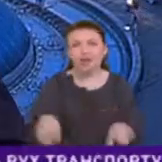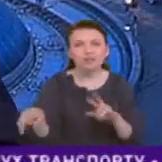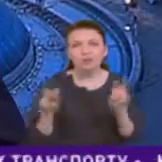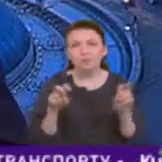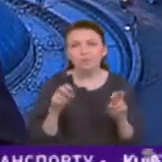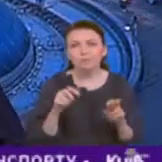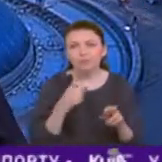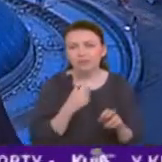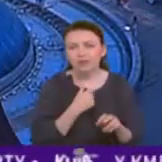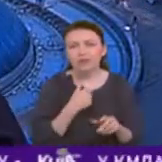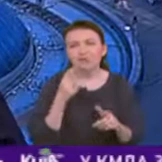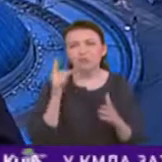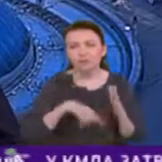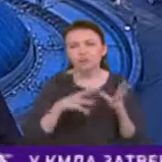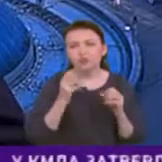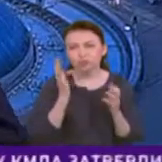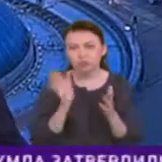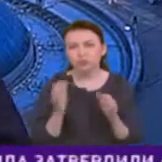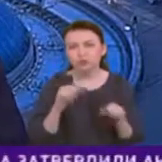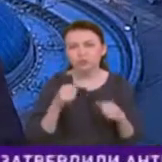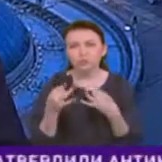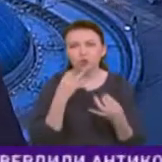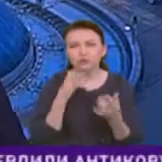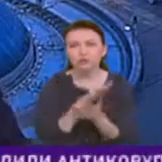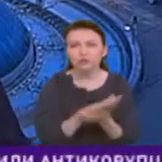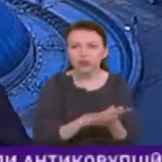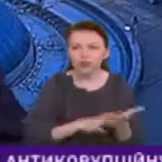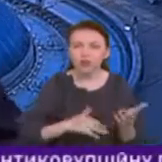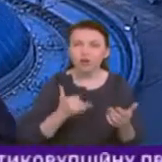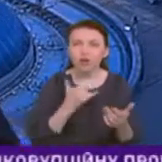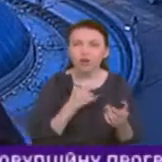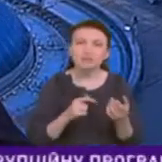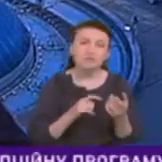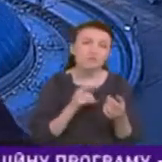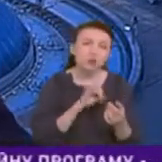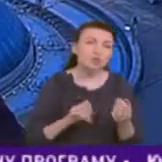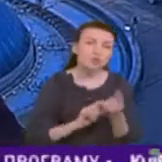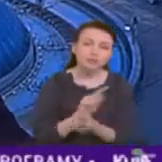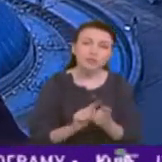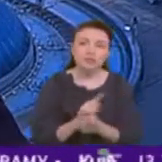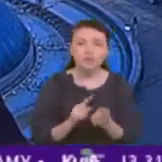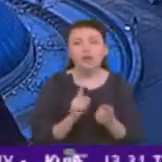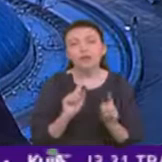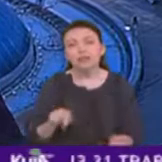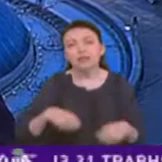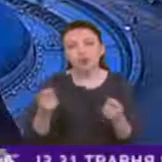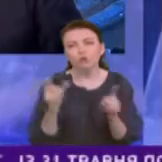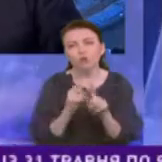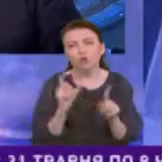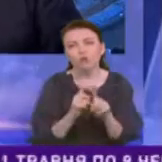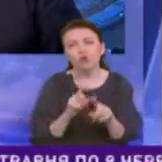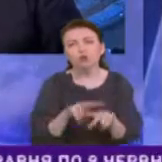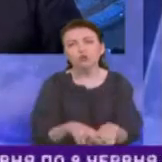Я впевнений, що ми ще будемо мати можливість поговорити і далі про цю історію, тому що вона змінюється. А користуючись нагодою, передаю слово своїм колегам